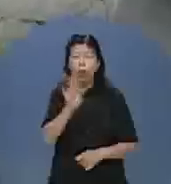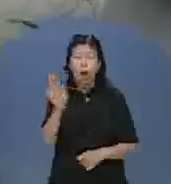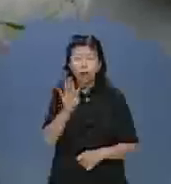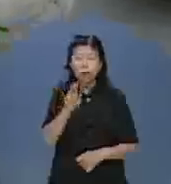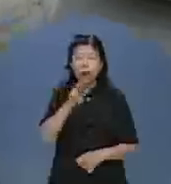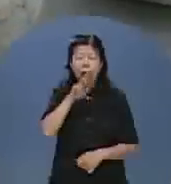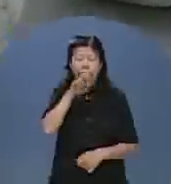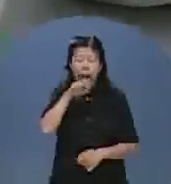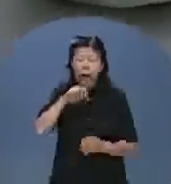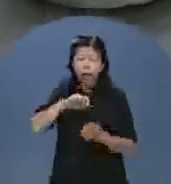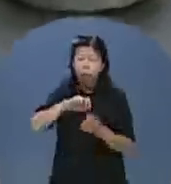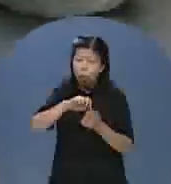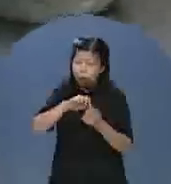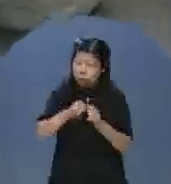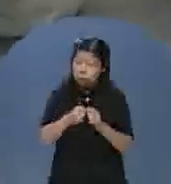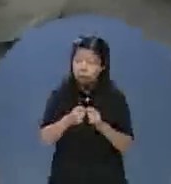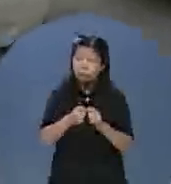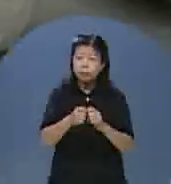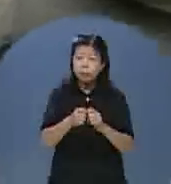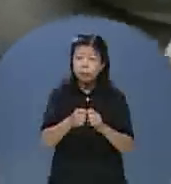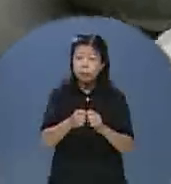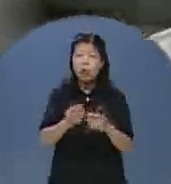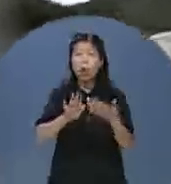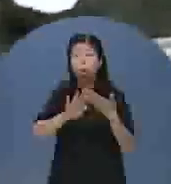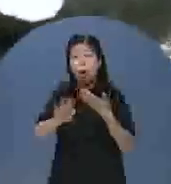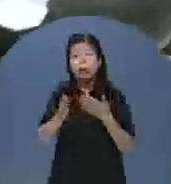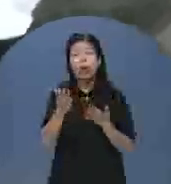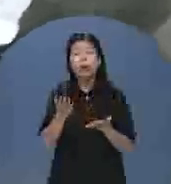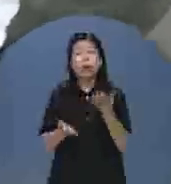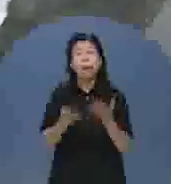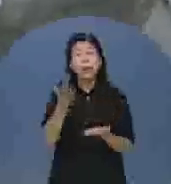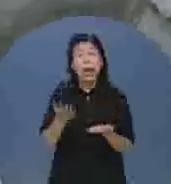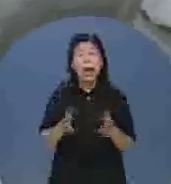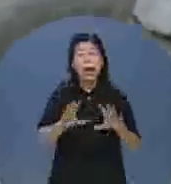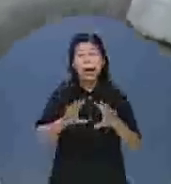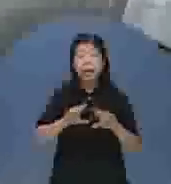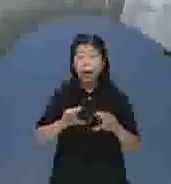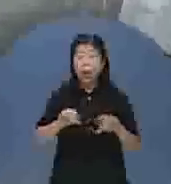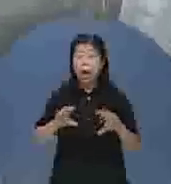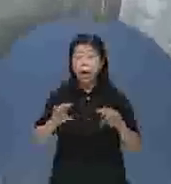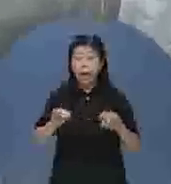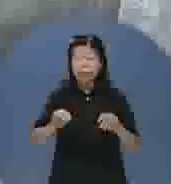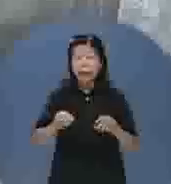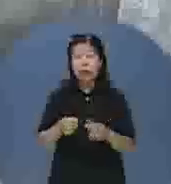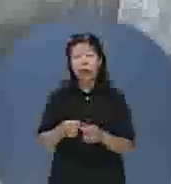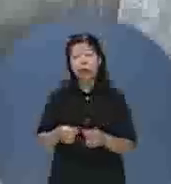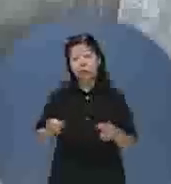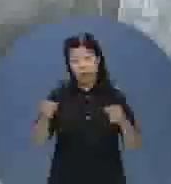ことから焼き上がりが悪く柔らかい素焼きであったということがうかがえるそ